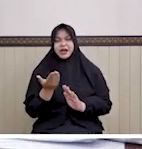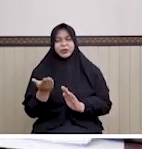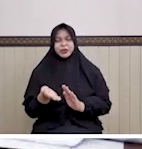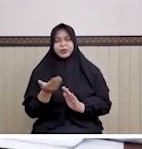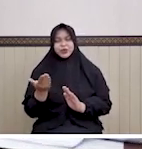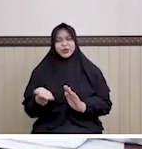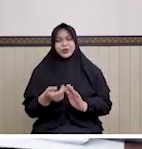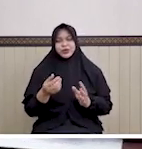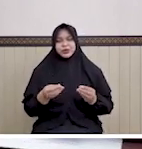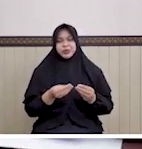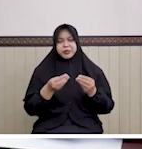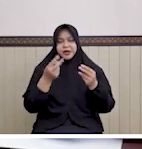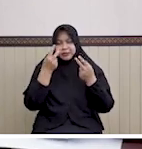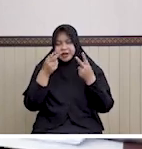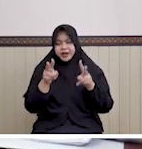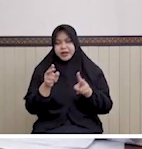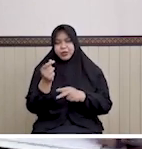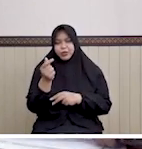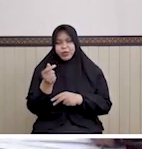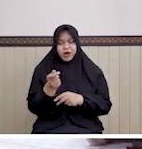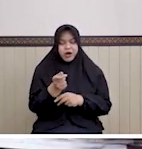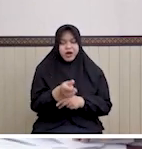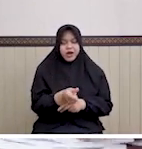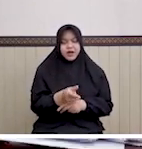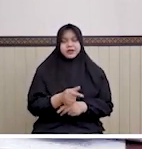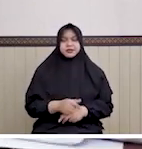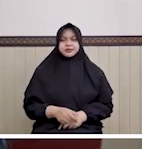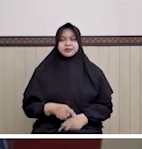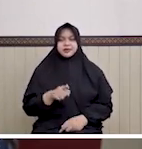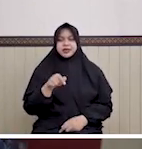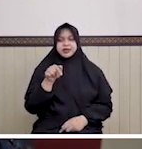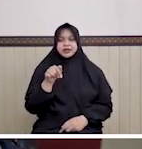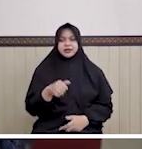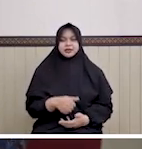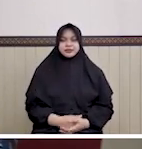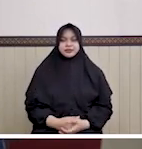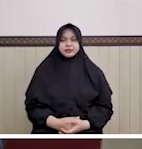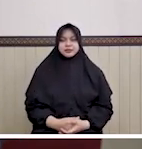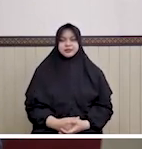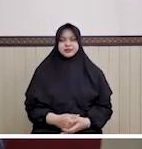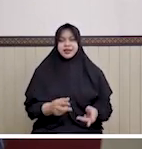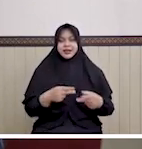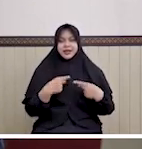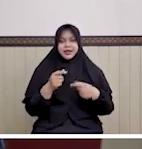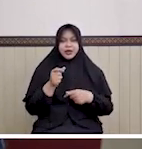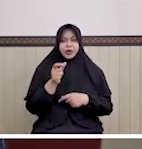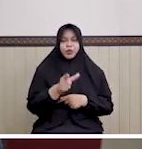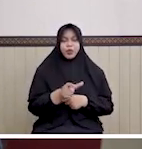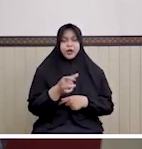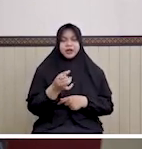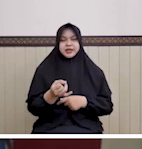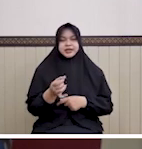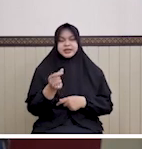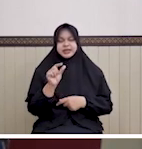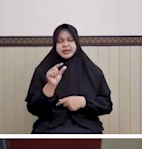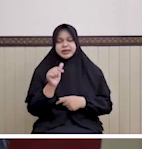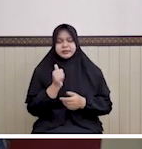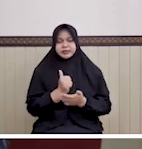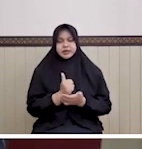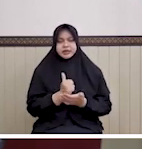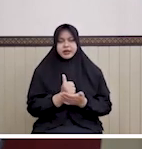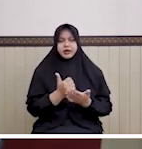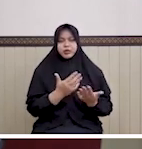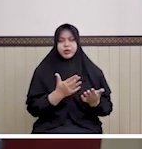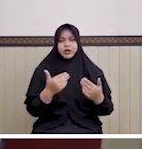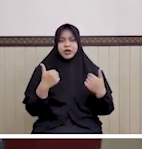kemudian memberikan perikanan tercanggih memberikan uang hello apa namanya kita kasih uang sekian sedikit Sebenarnya